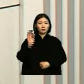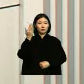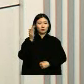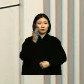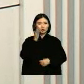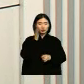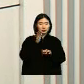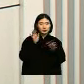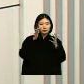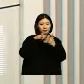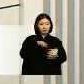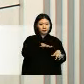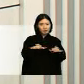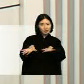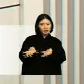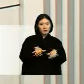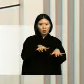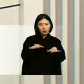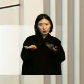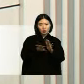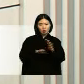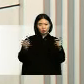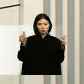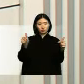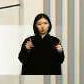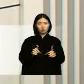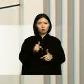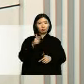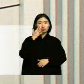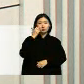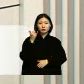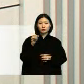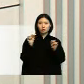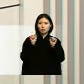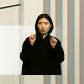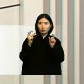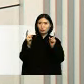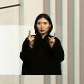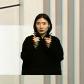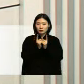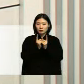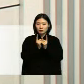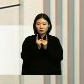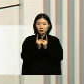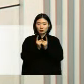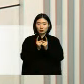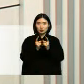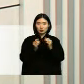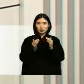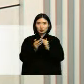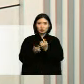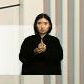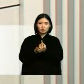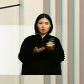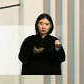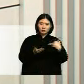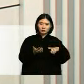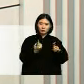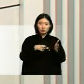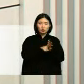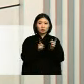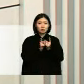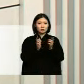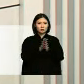요즘 김장을 담그는 가정이 많이 줄었습니다. 부모님들은 겨울이 오면 출가한 자식들을 위해 손수 김장을